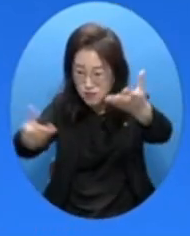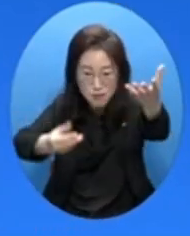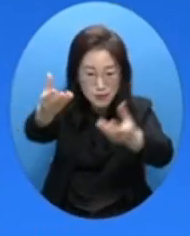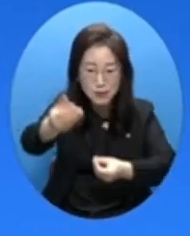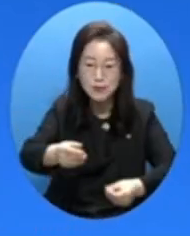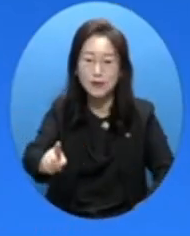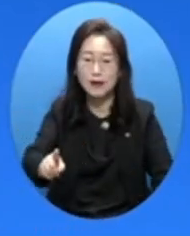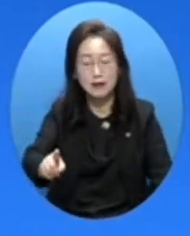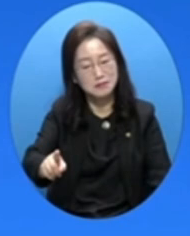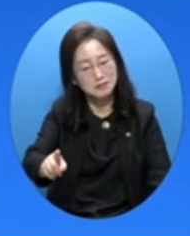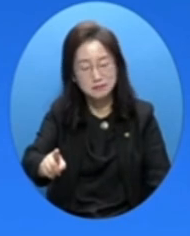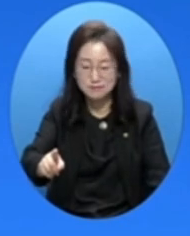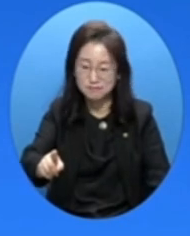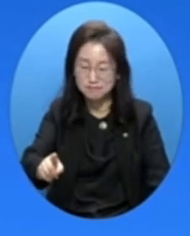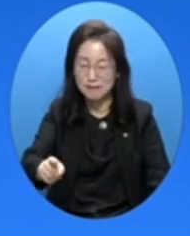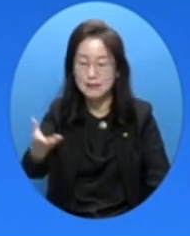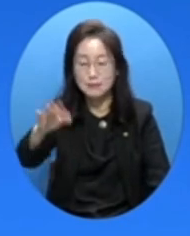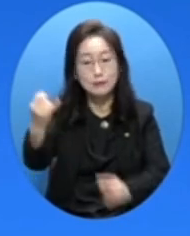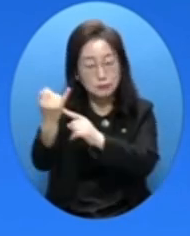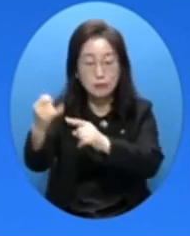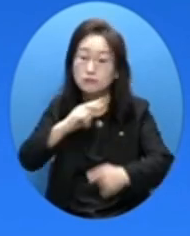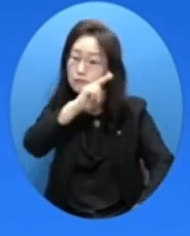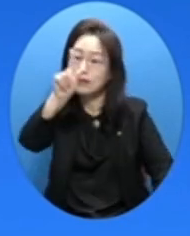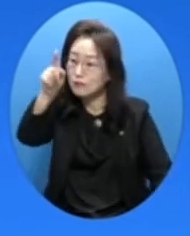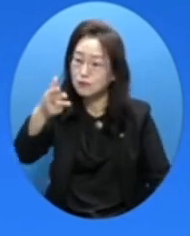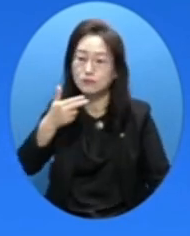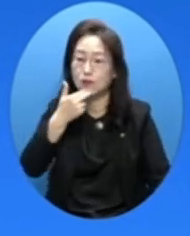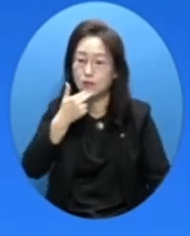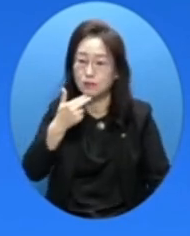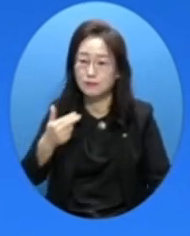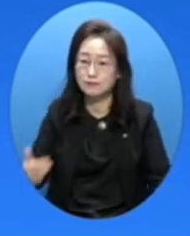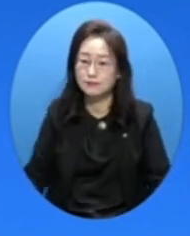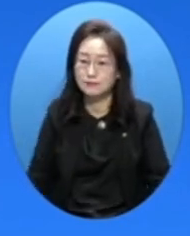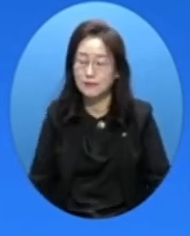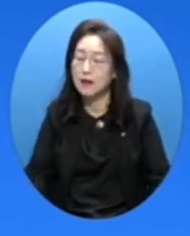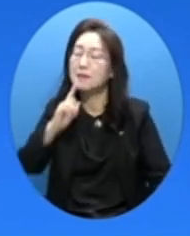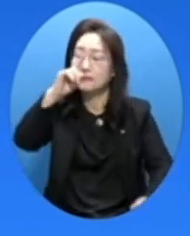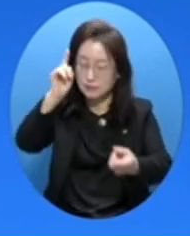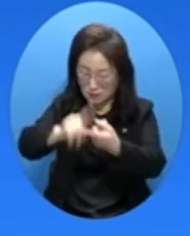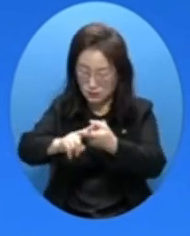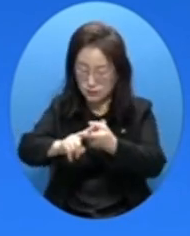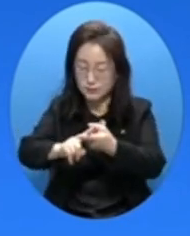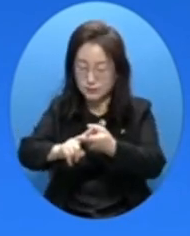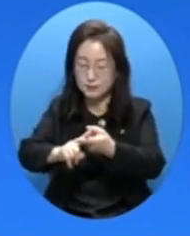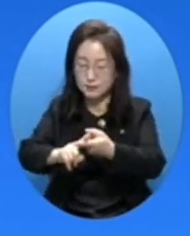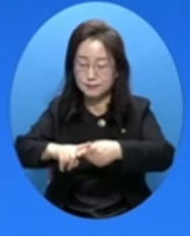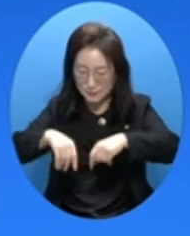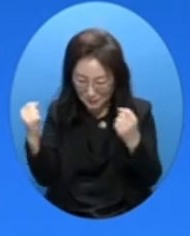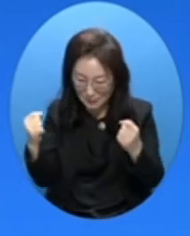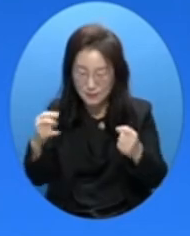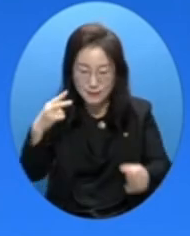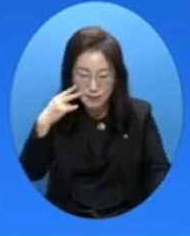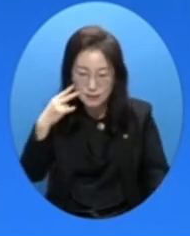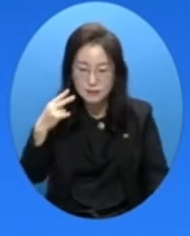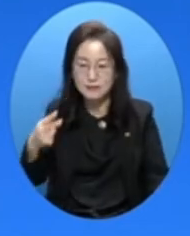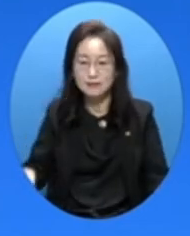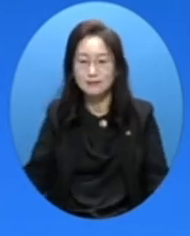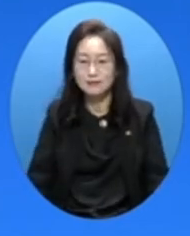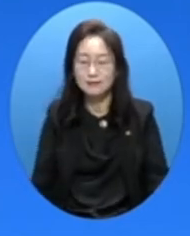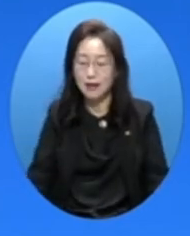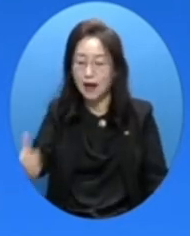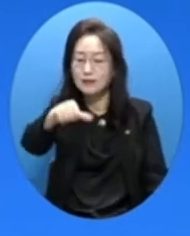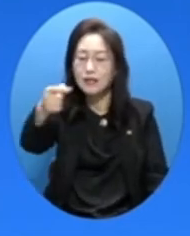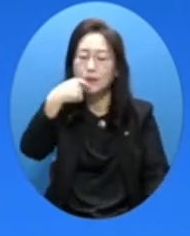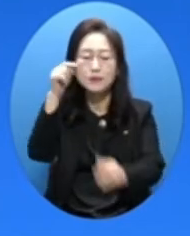그런데 여인은 조금도 의심치 않고 그 말씀을 그냥 순종했습니다.